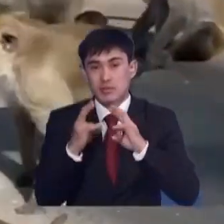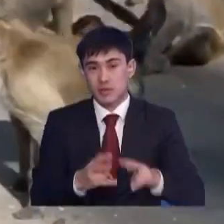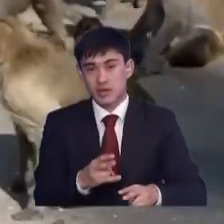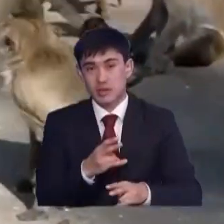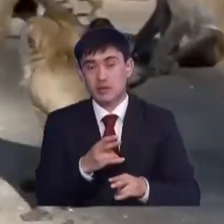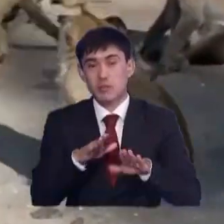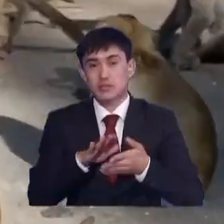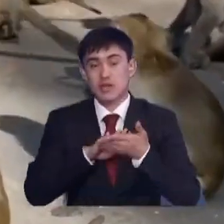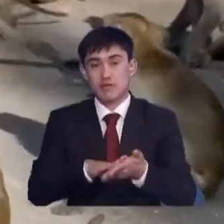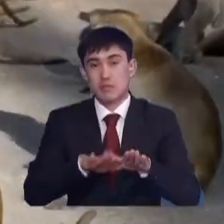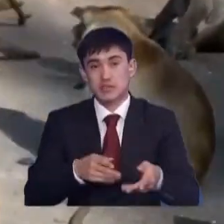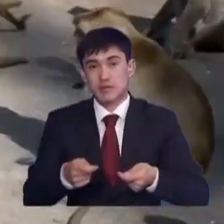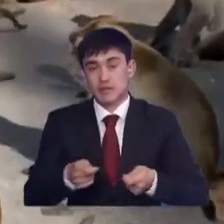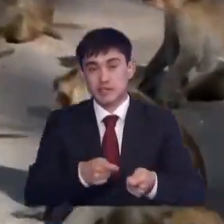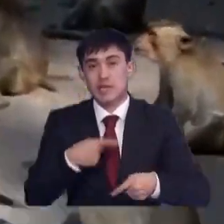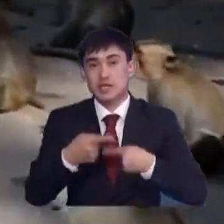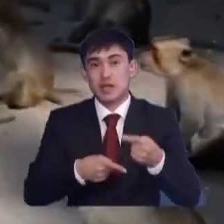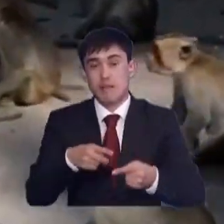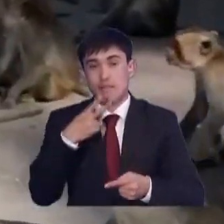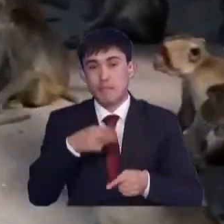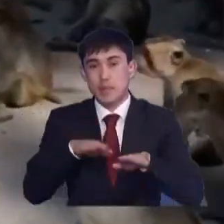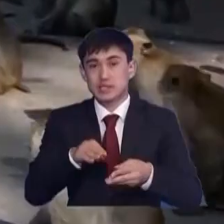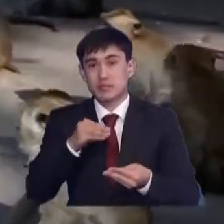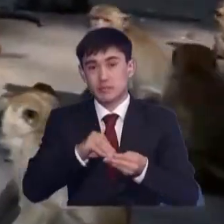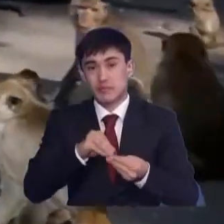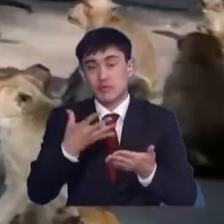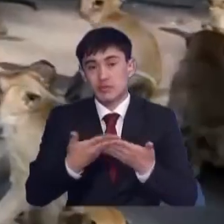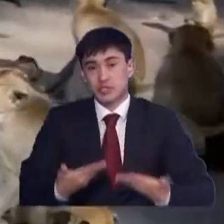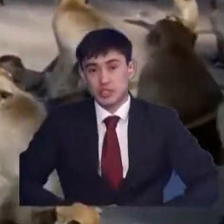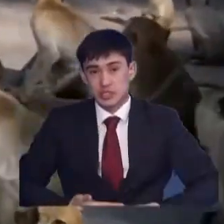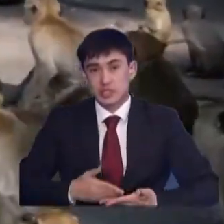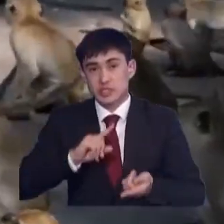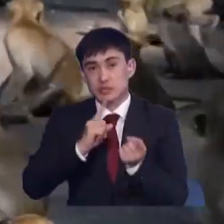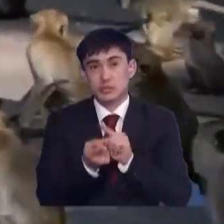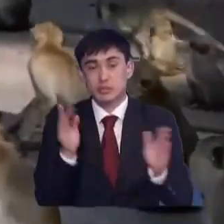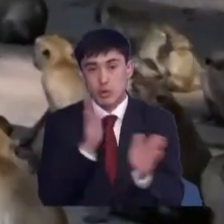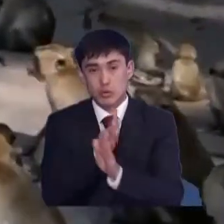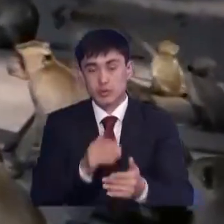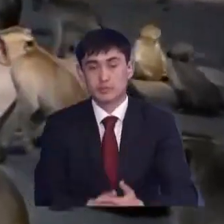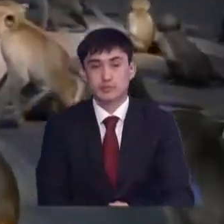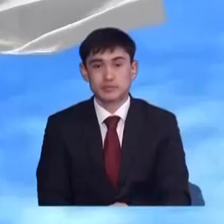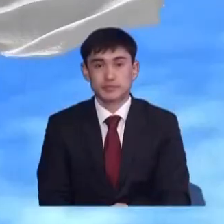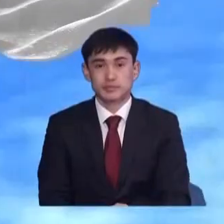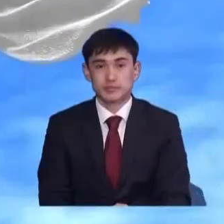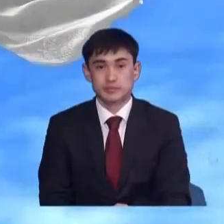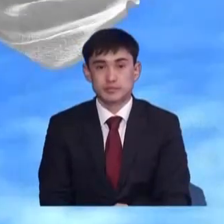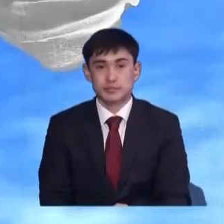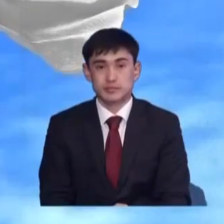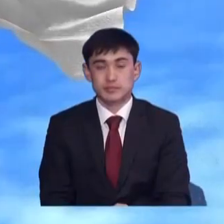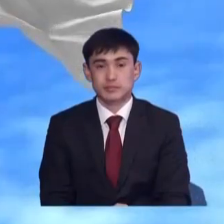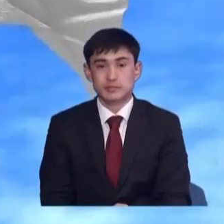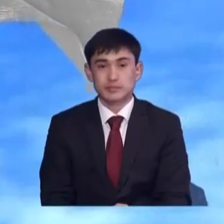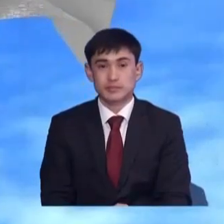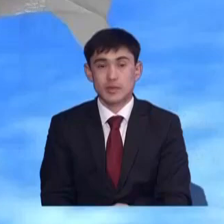заявлениям местных властей, обезьяны спустились из мест постоянного обитания из-за изменившейся погоды. В честь